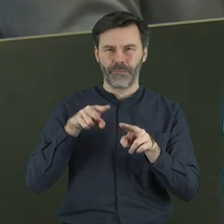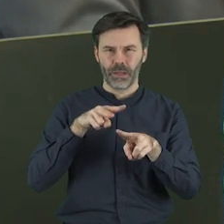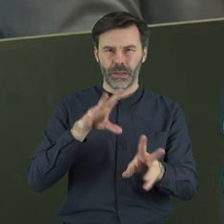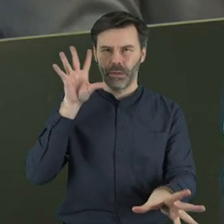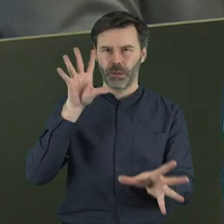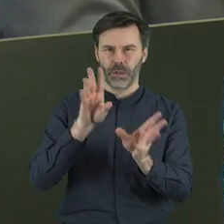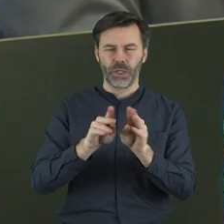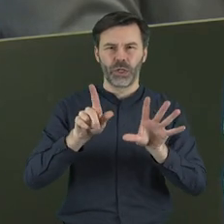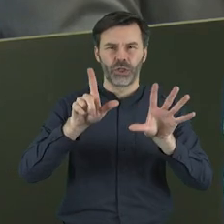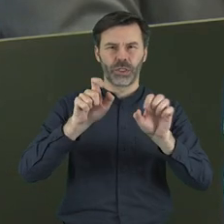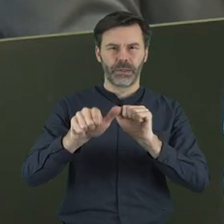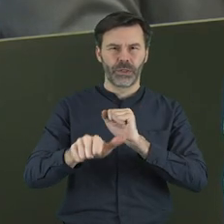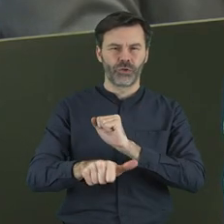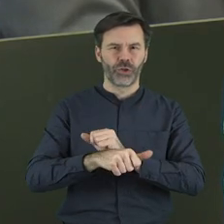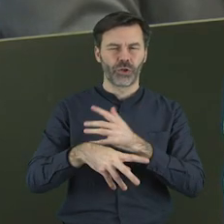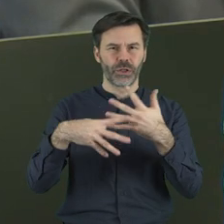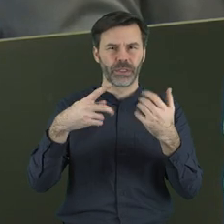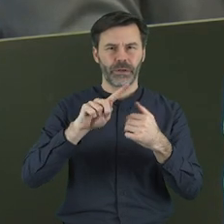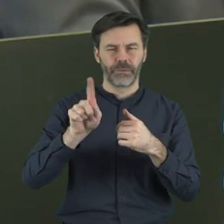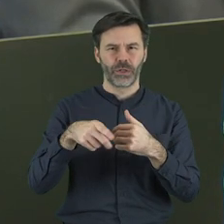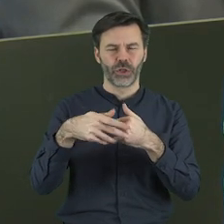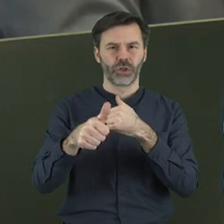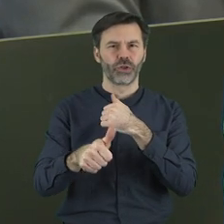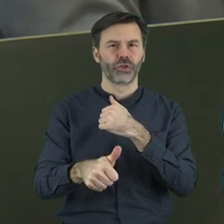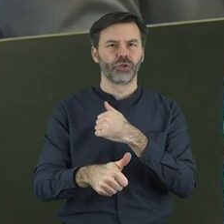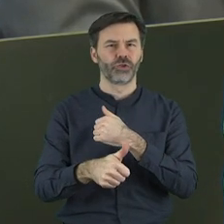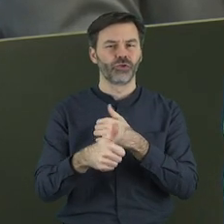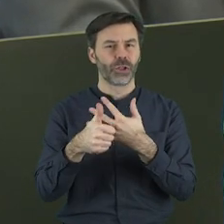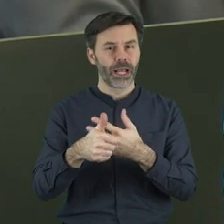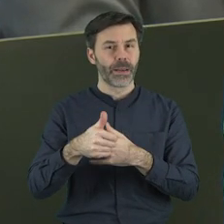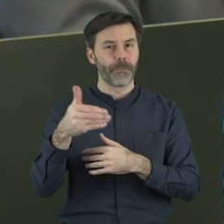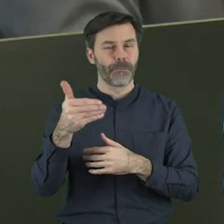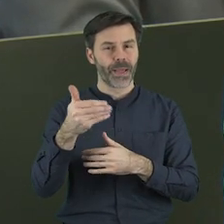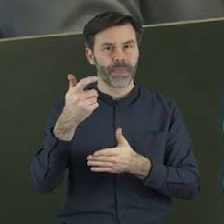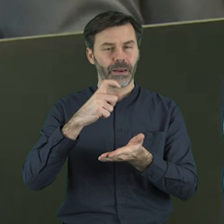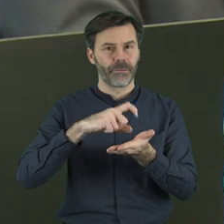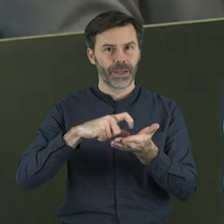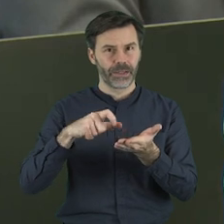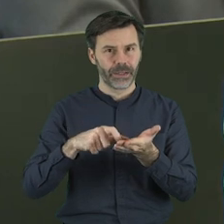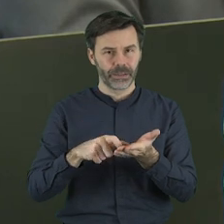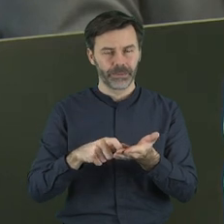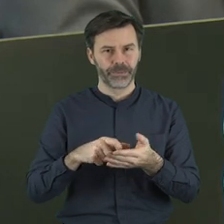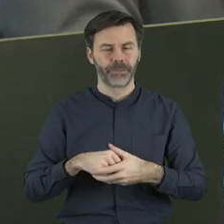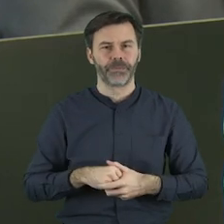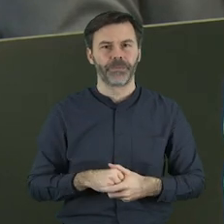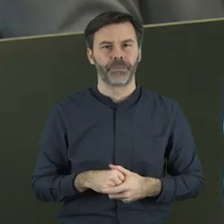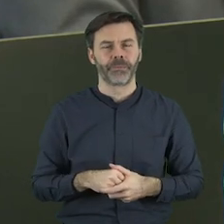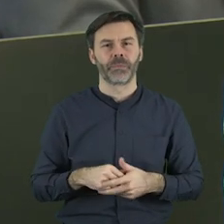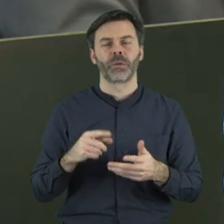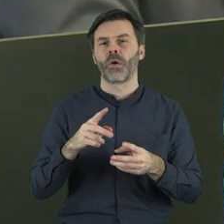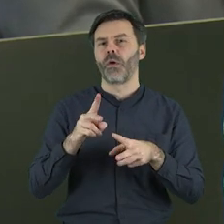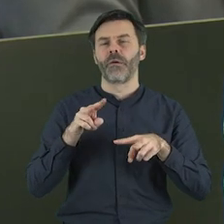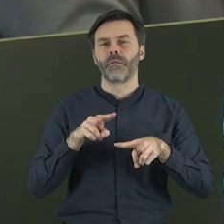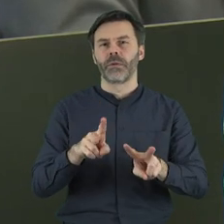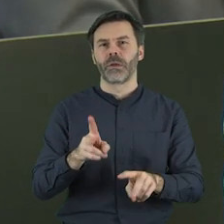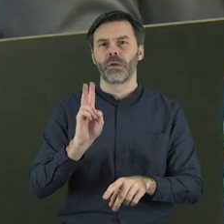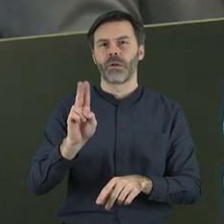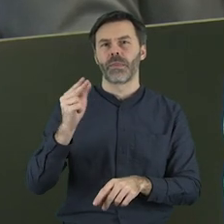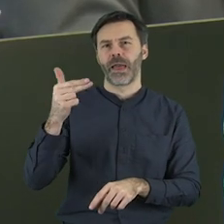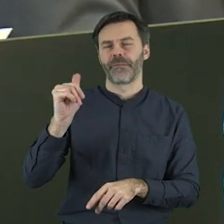769,6 metra kwadratowego. Tym razem dzierżawcą został NAFIS SA z siedzibą w Poznaniu przy